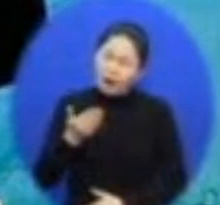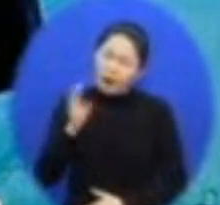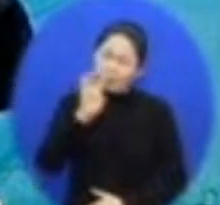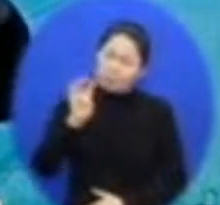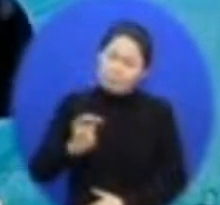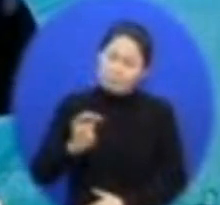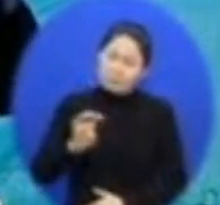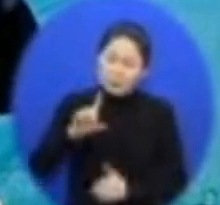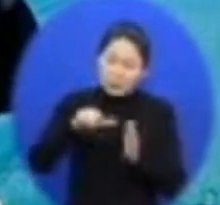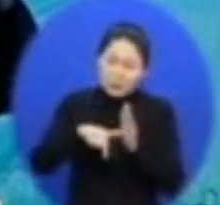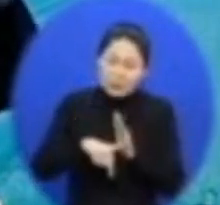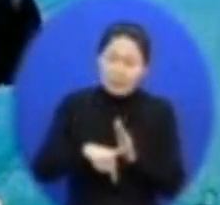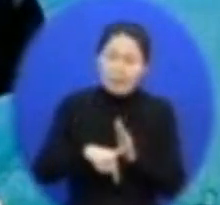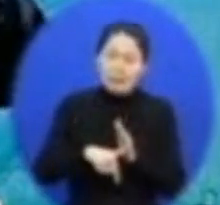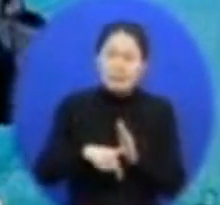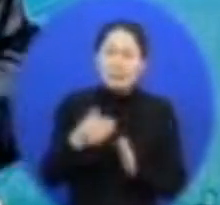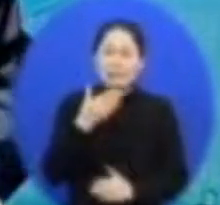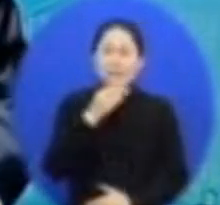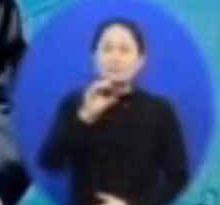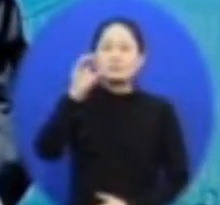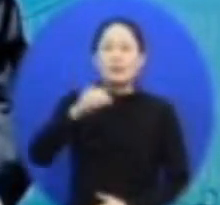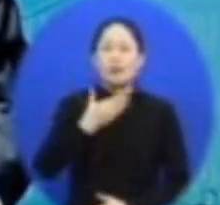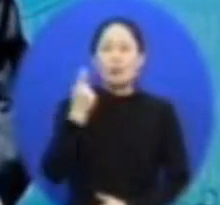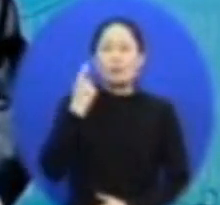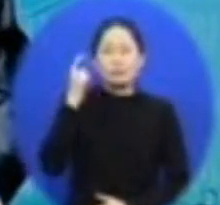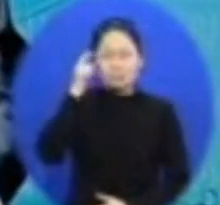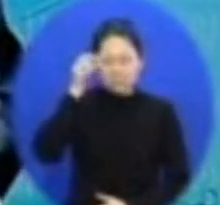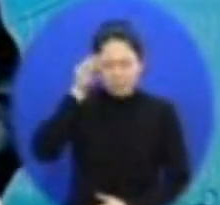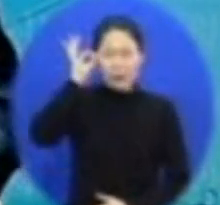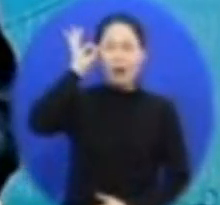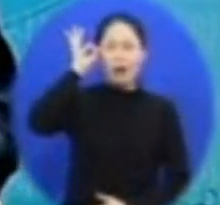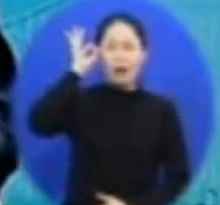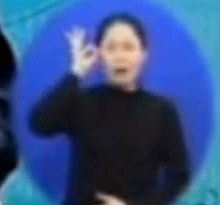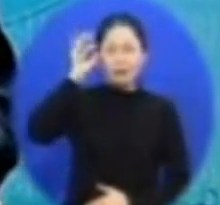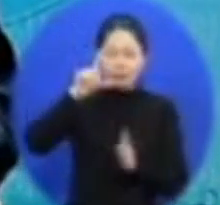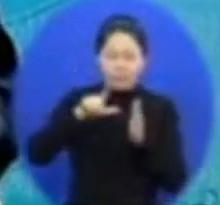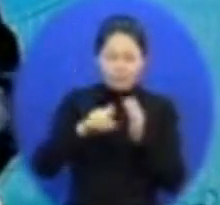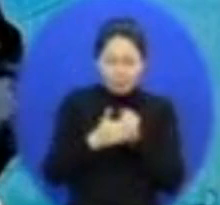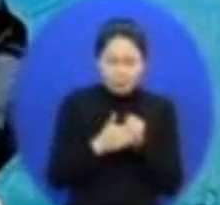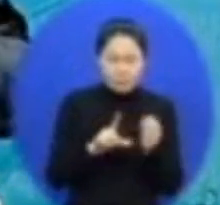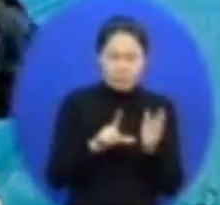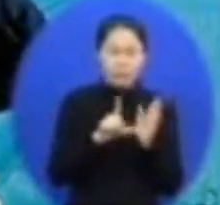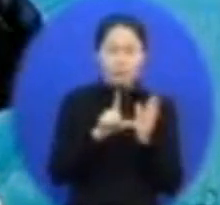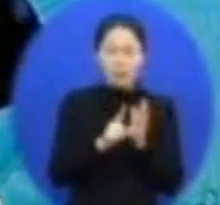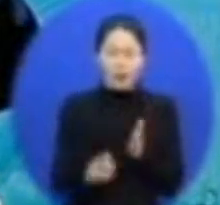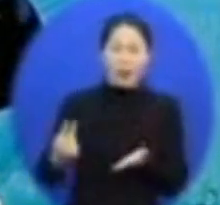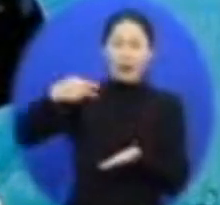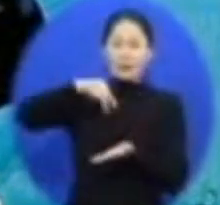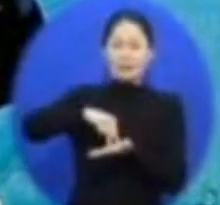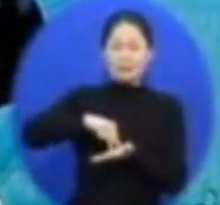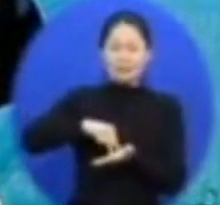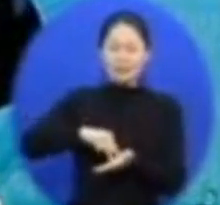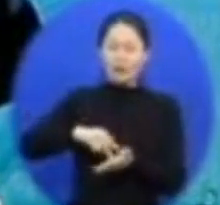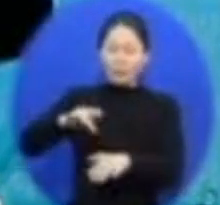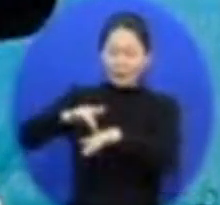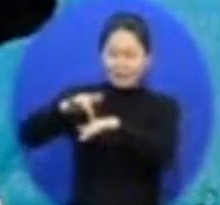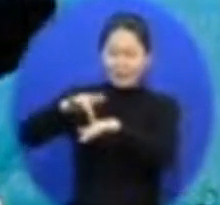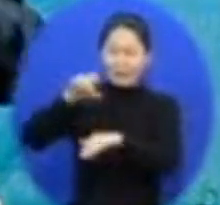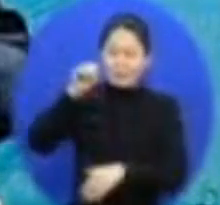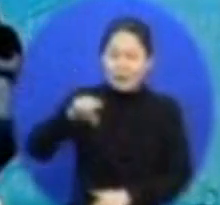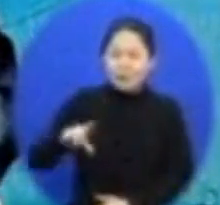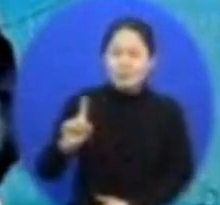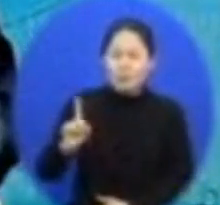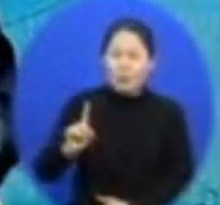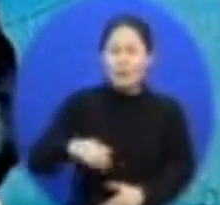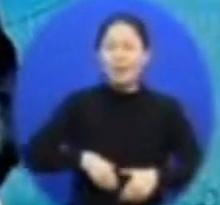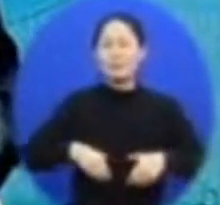십자가 복음이 생각이 났어요 그래서 마틴 루터가 벌떡 일어나서 마귀에게 담대하게